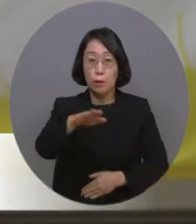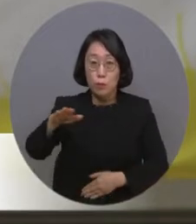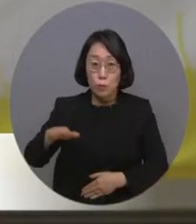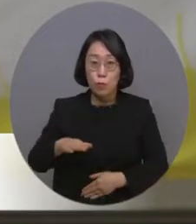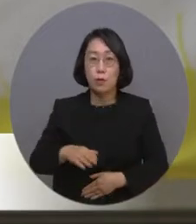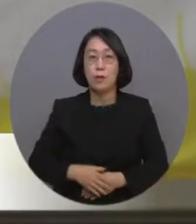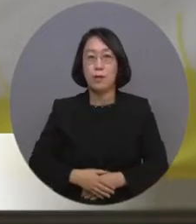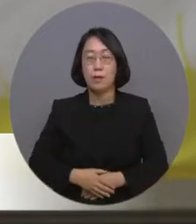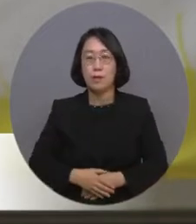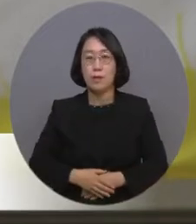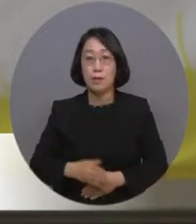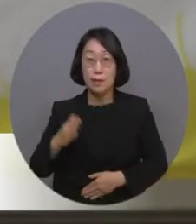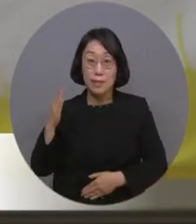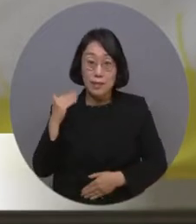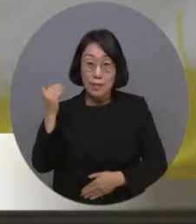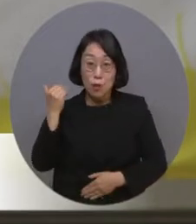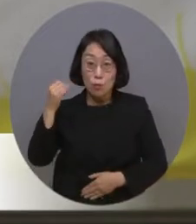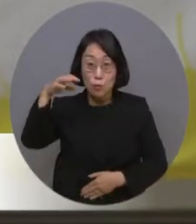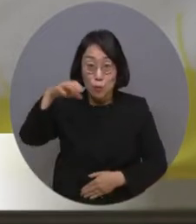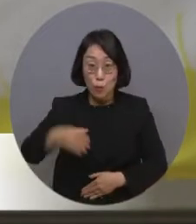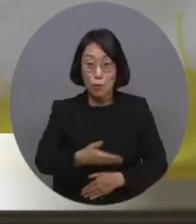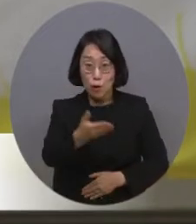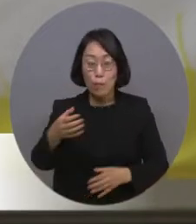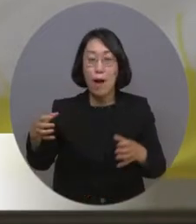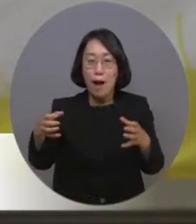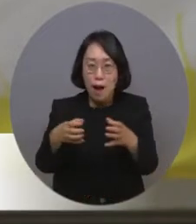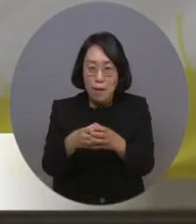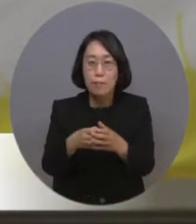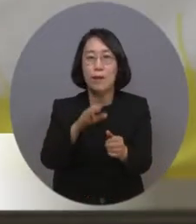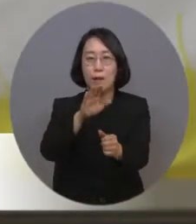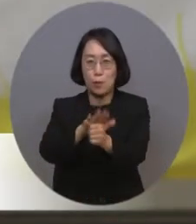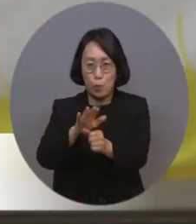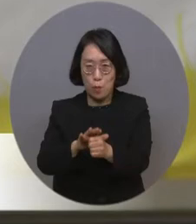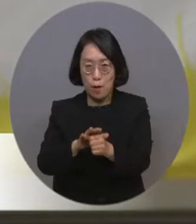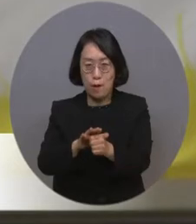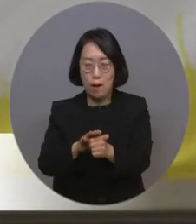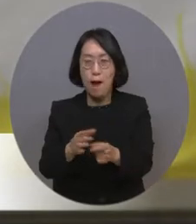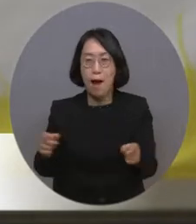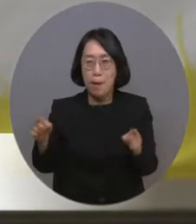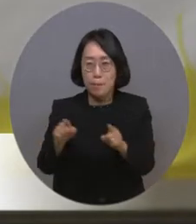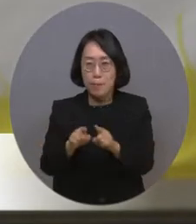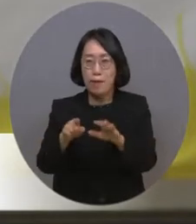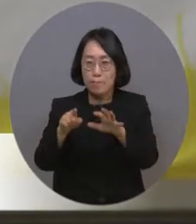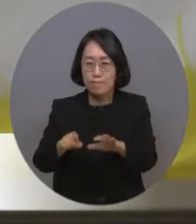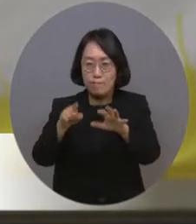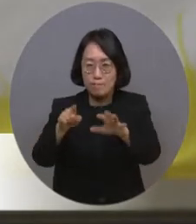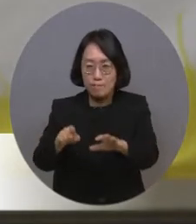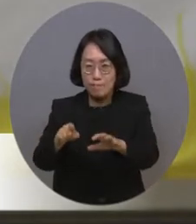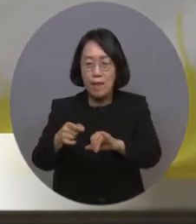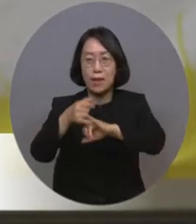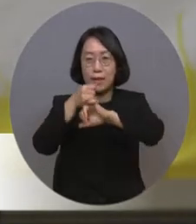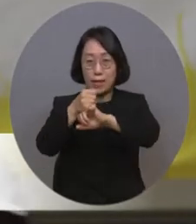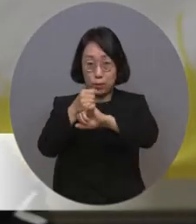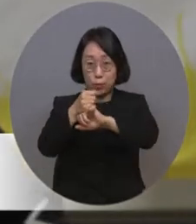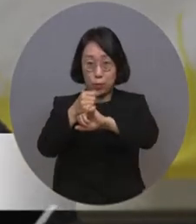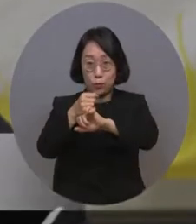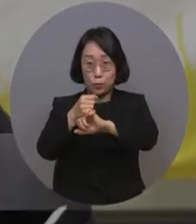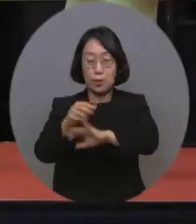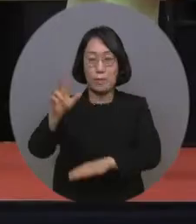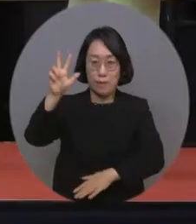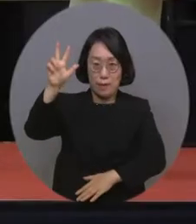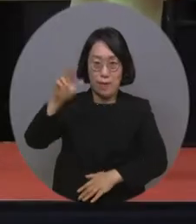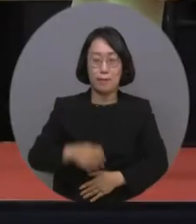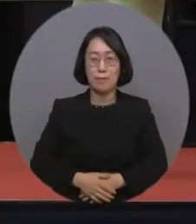의정부시는 여러분들과 늘 함께하고 한 마음으로 같이 가게 될 것이라고 하는 것을 약속을 드리도록